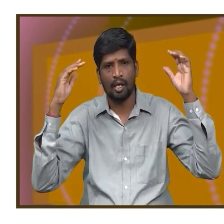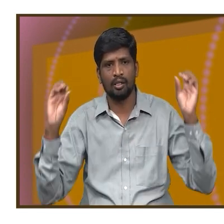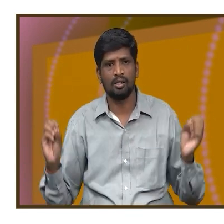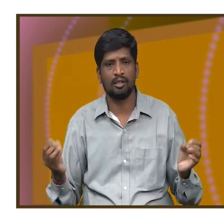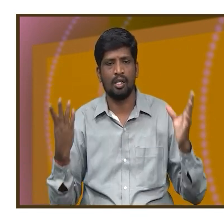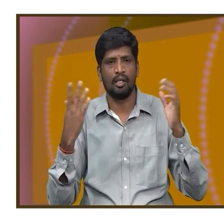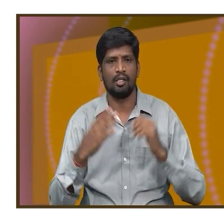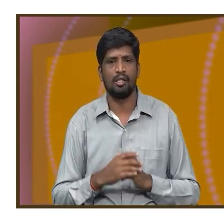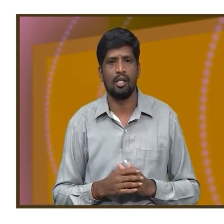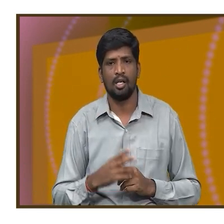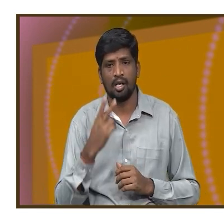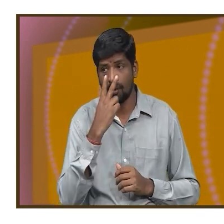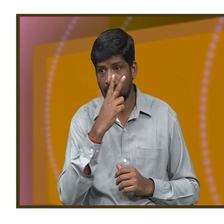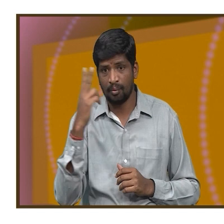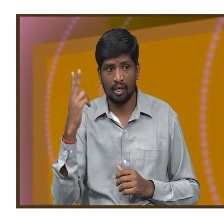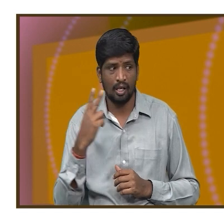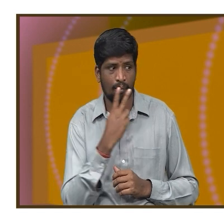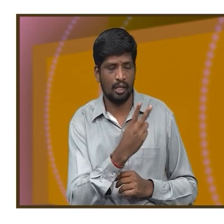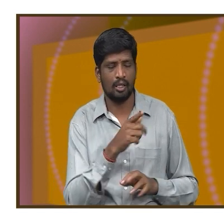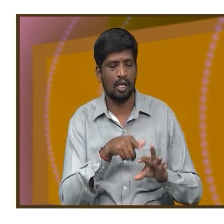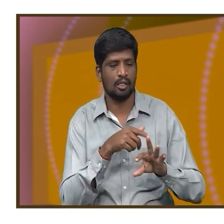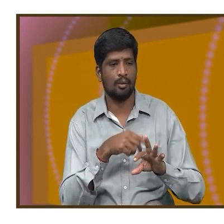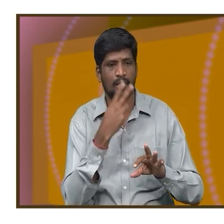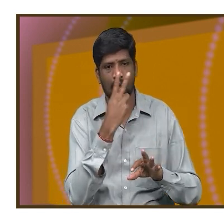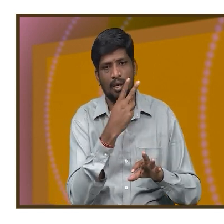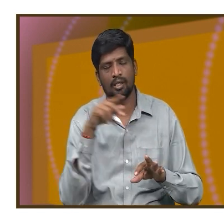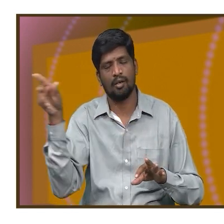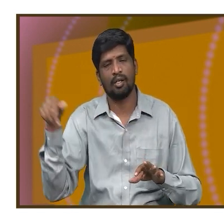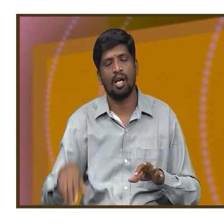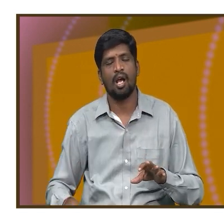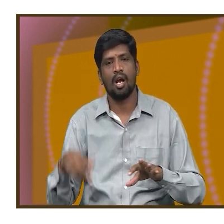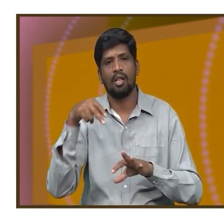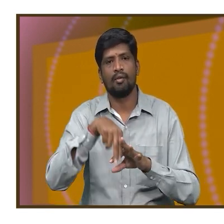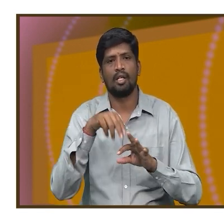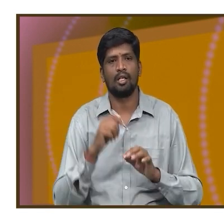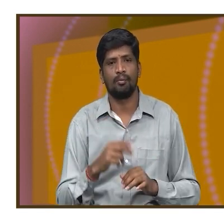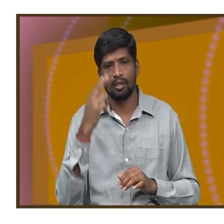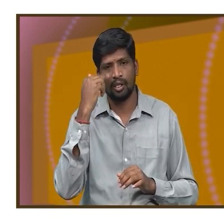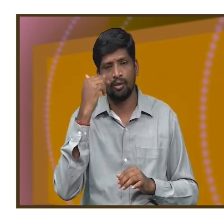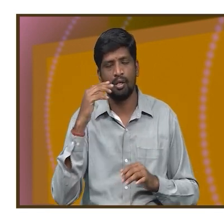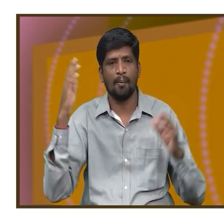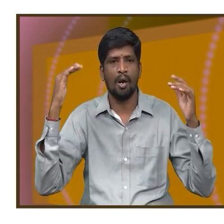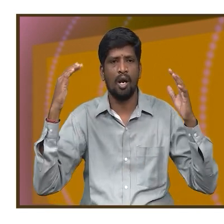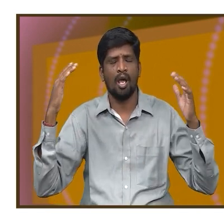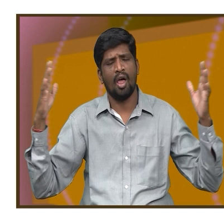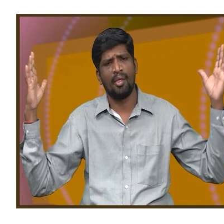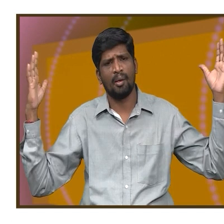போல பார்வையாளர்களெல்லாம் வந்து கொண்டு அந்த காலனியை அணிந்து சென்று கொண்டிருக்கிறார்கள். இரவு நல்ல மழை பொழிந்து